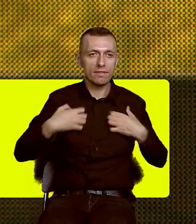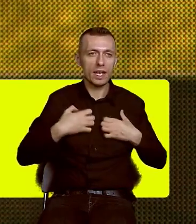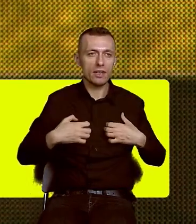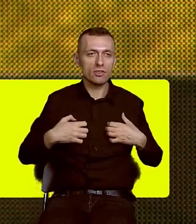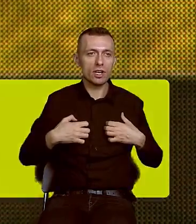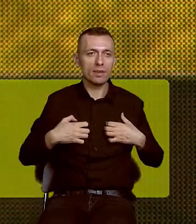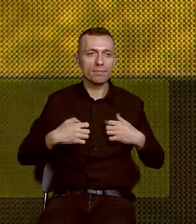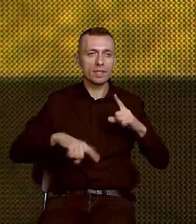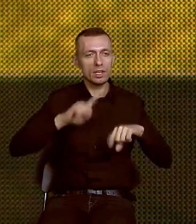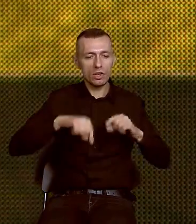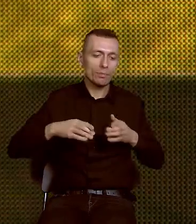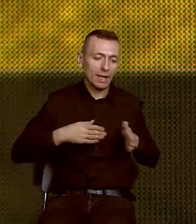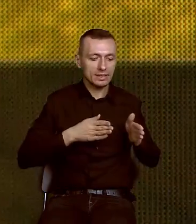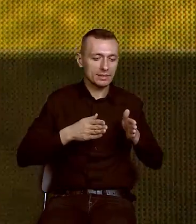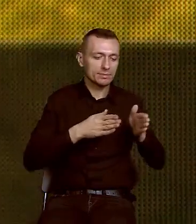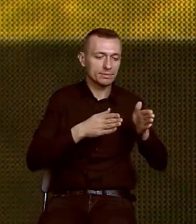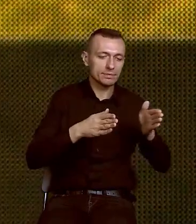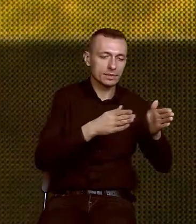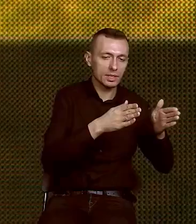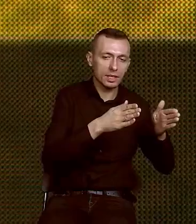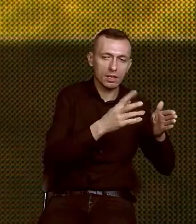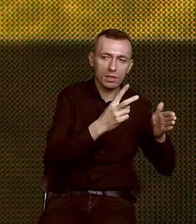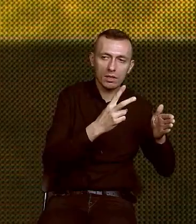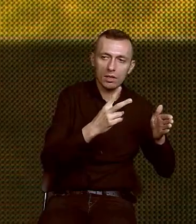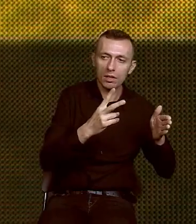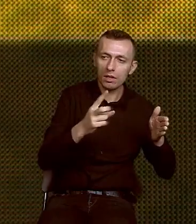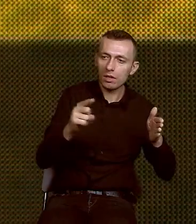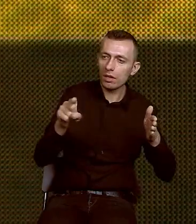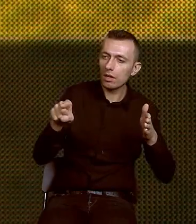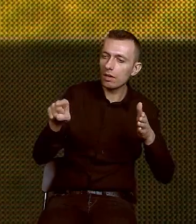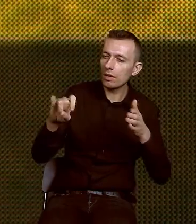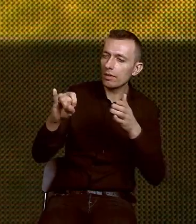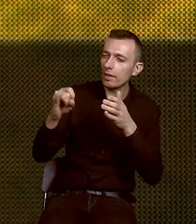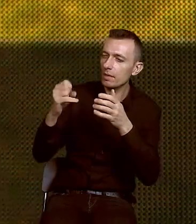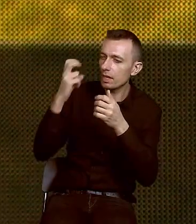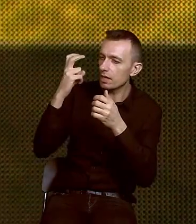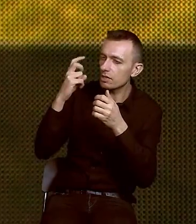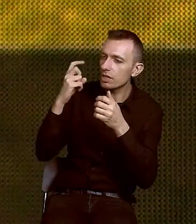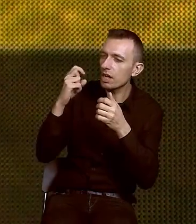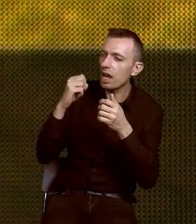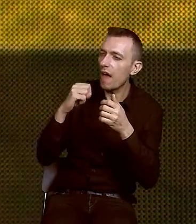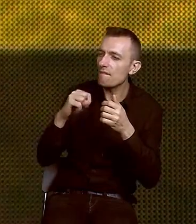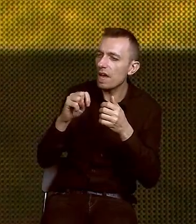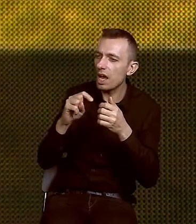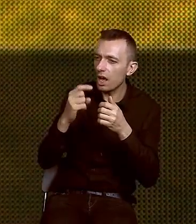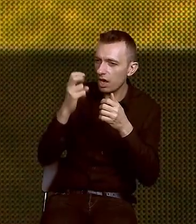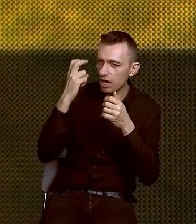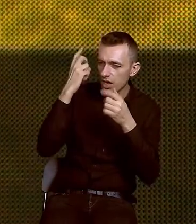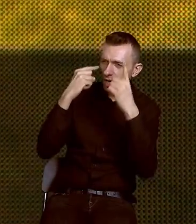swojej zwykłej ścieżki w kierunku przynęty, o której myśli, że jest mu potrzebna.